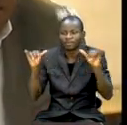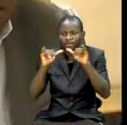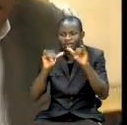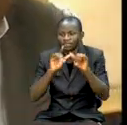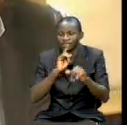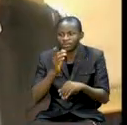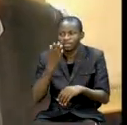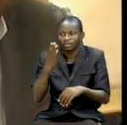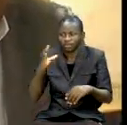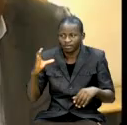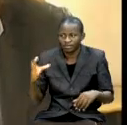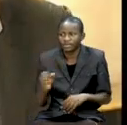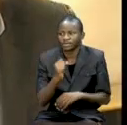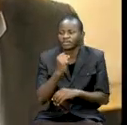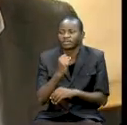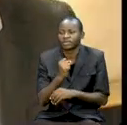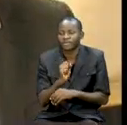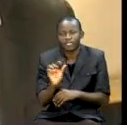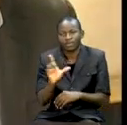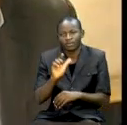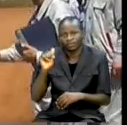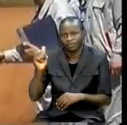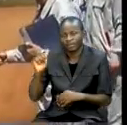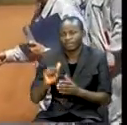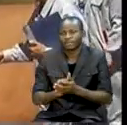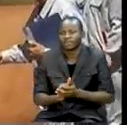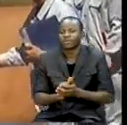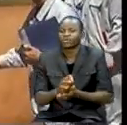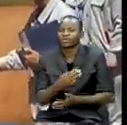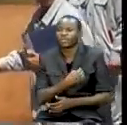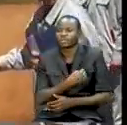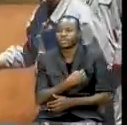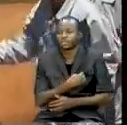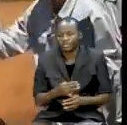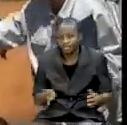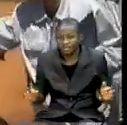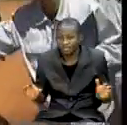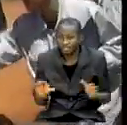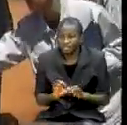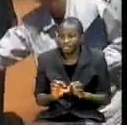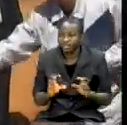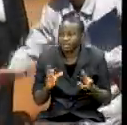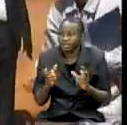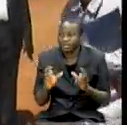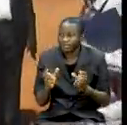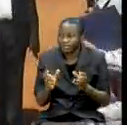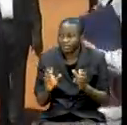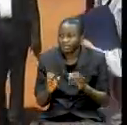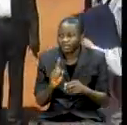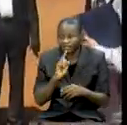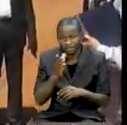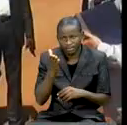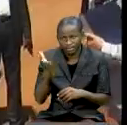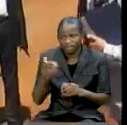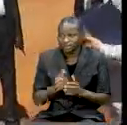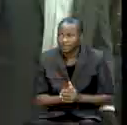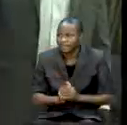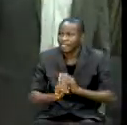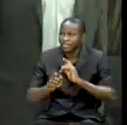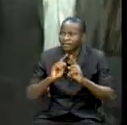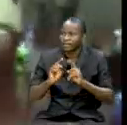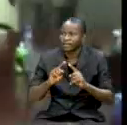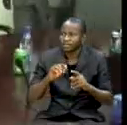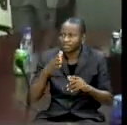cet entretien, le ministre et toute sa délégation se sont rendus à la société Sicomine. Là, il a palpé